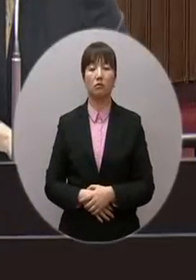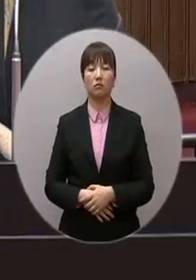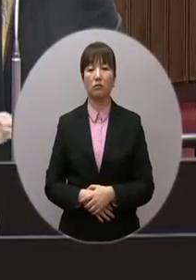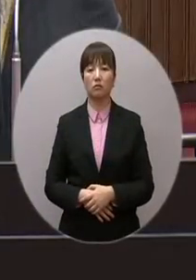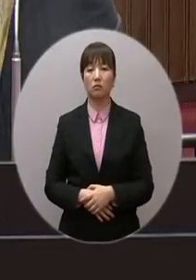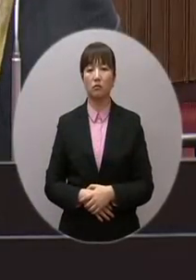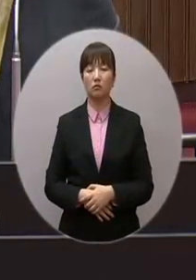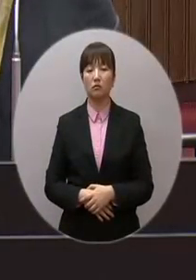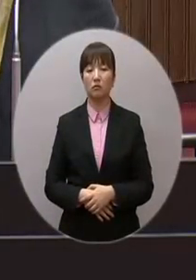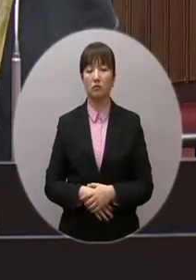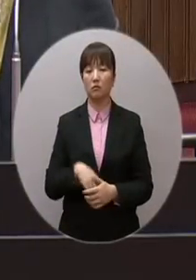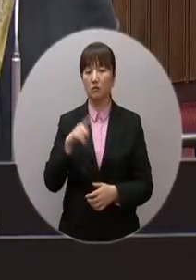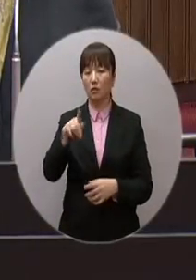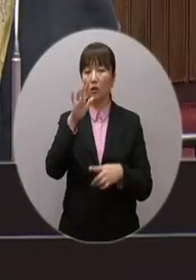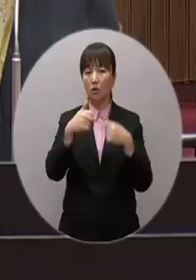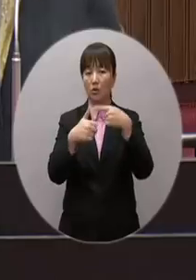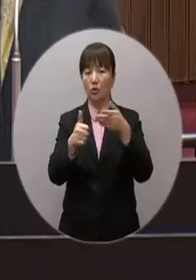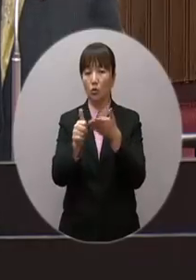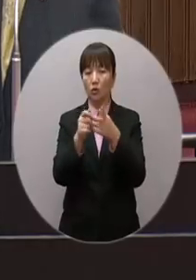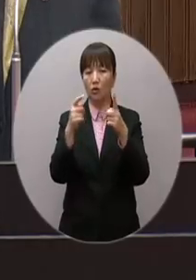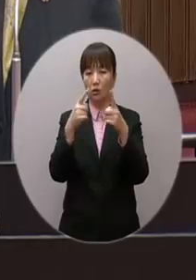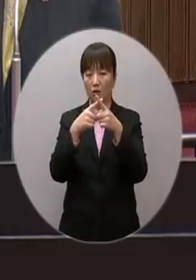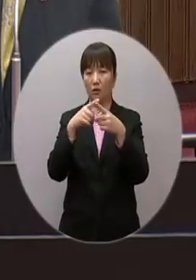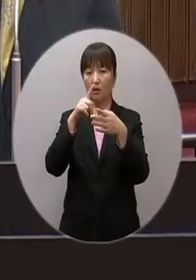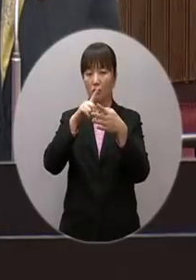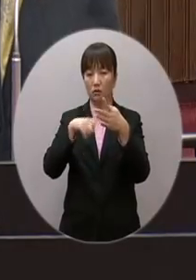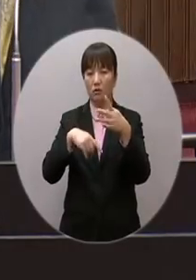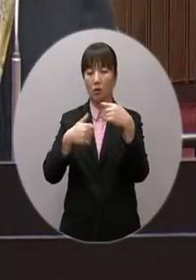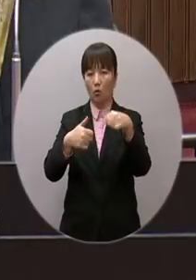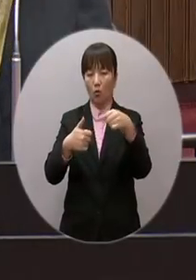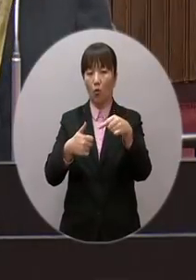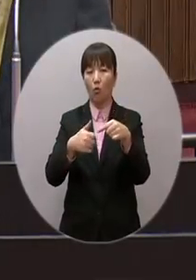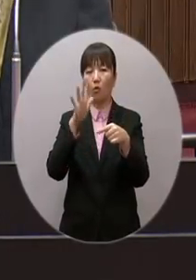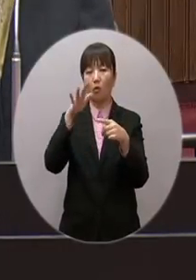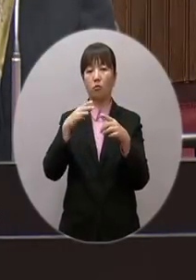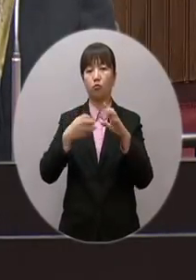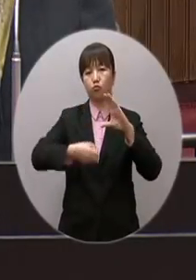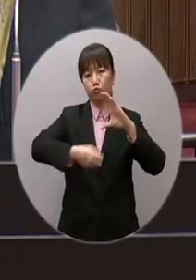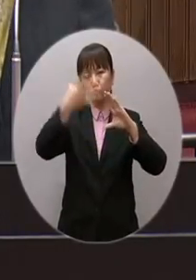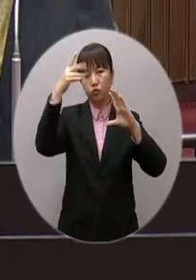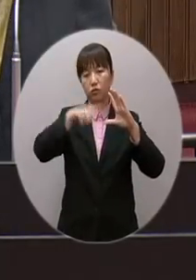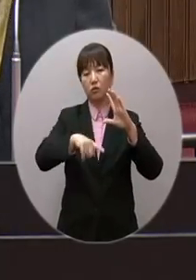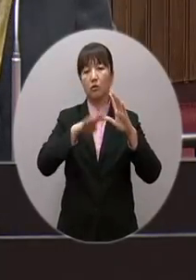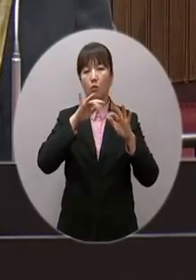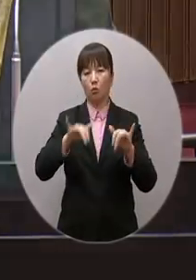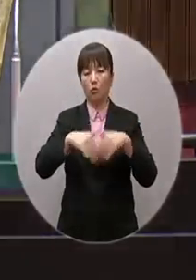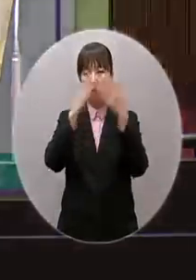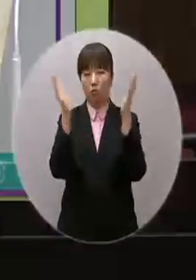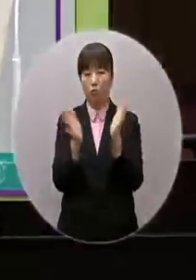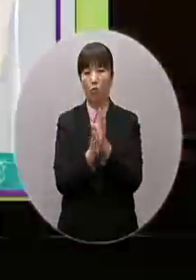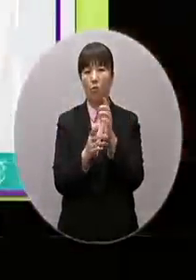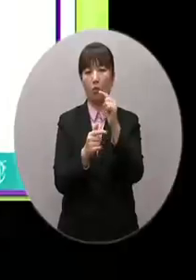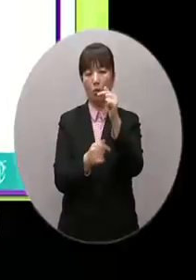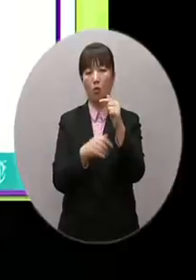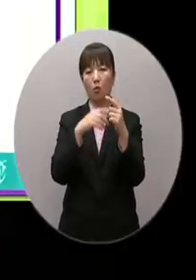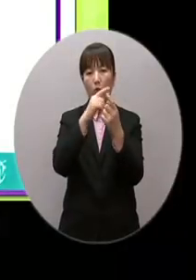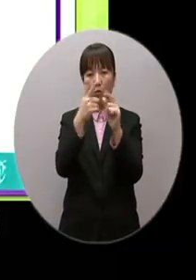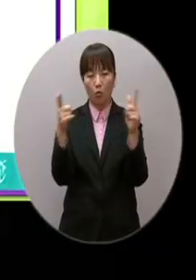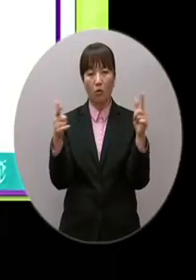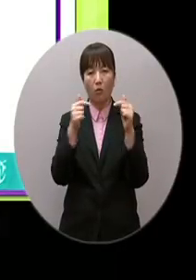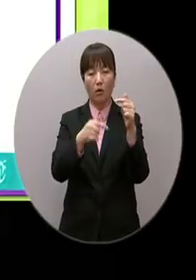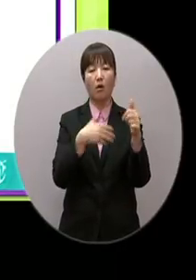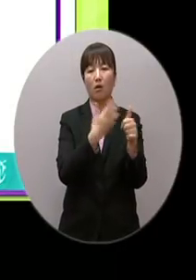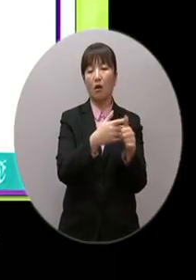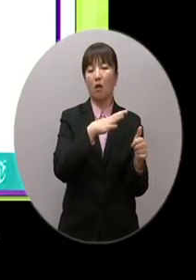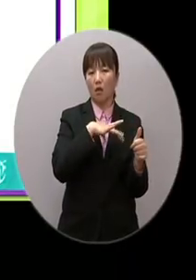他们有做这个教育人士指南，在他的网站上就直接有。如聊龙吴从各个版本给